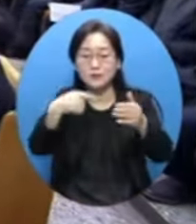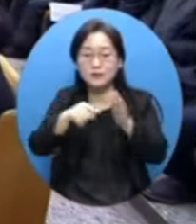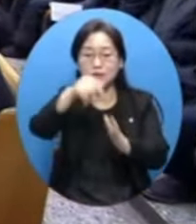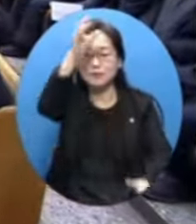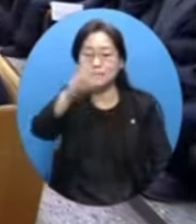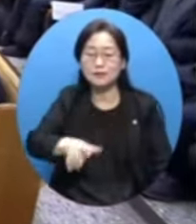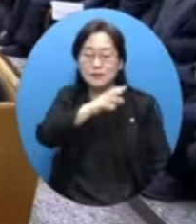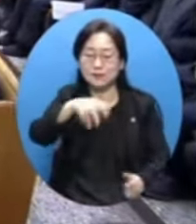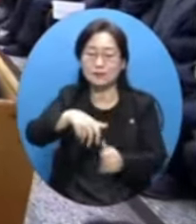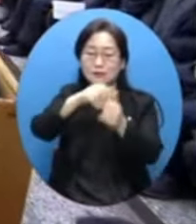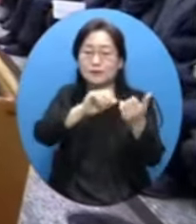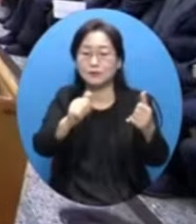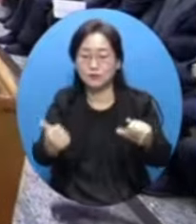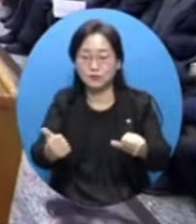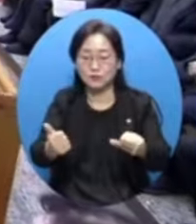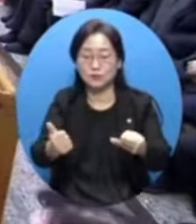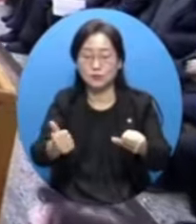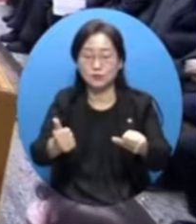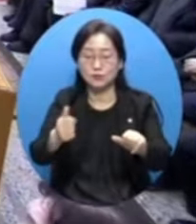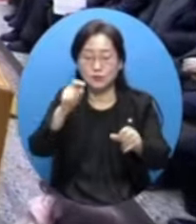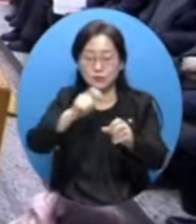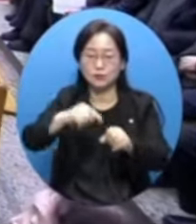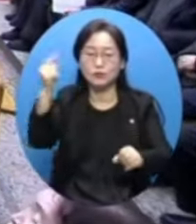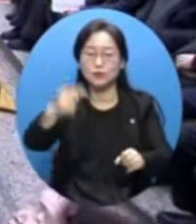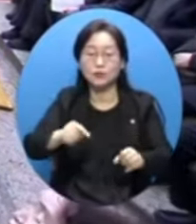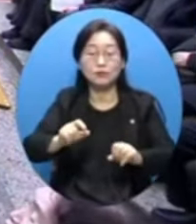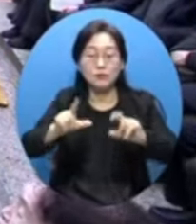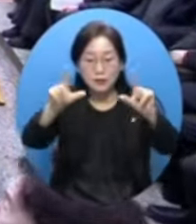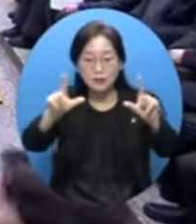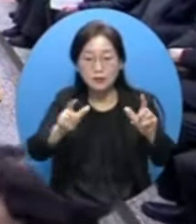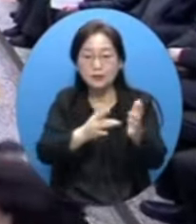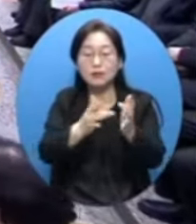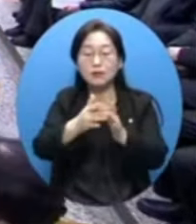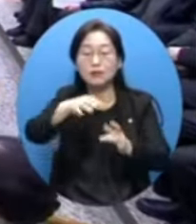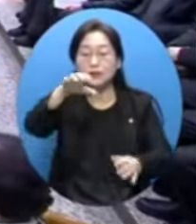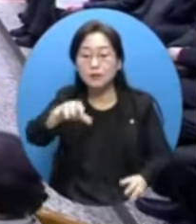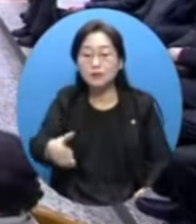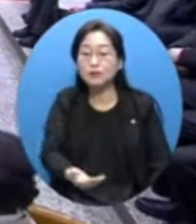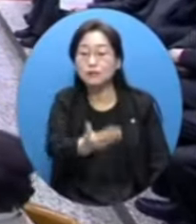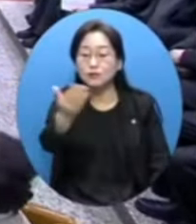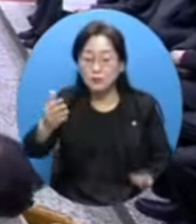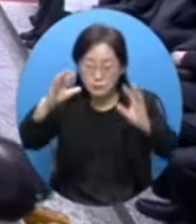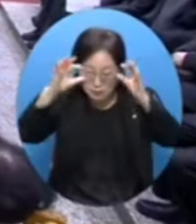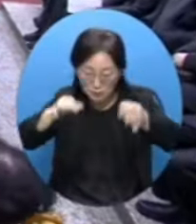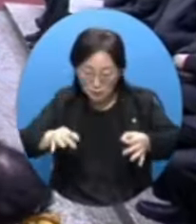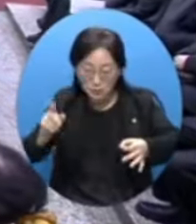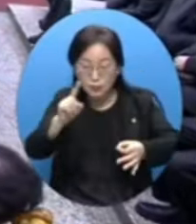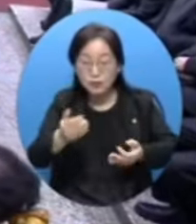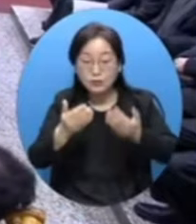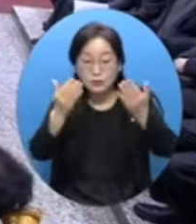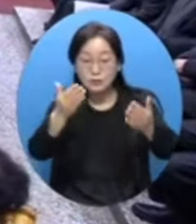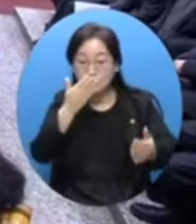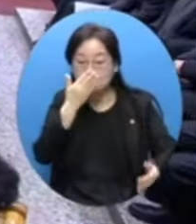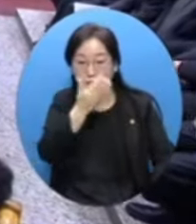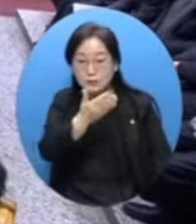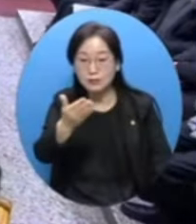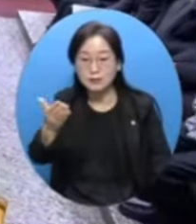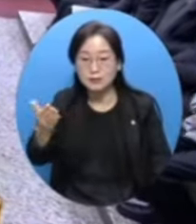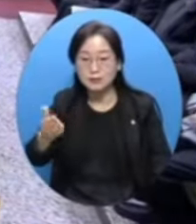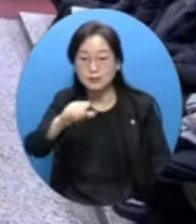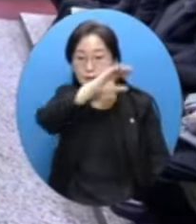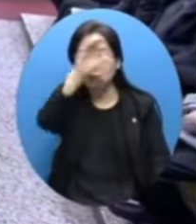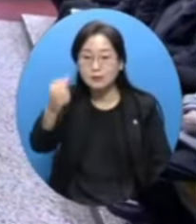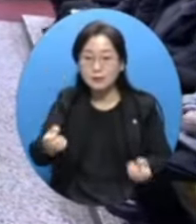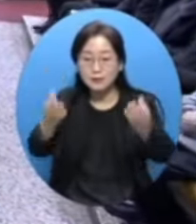돌아가시기 오신 이날 우리는 예수님 앞에 무엇을 드릴 것이 니까 성탄의 날 그저